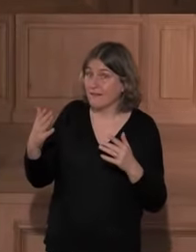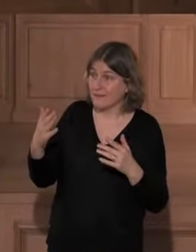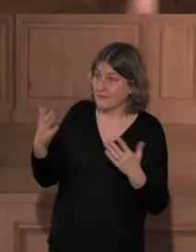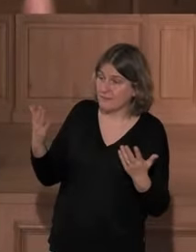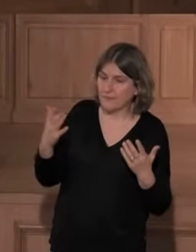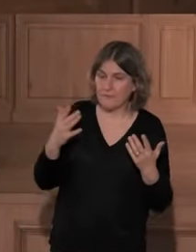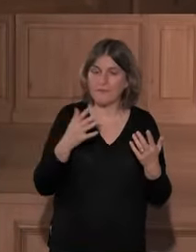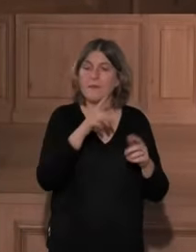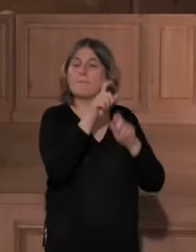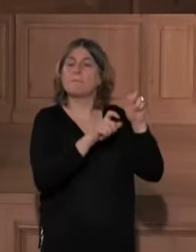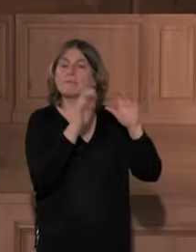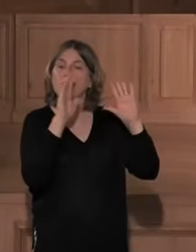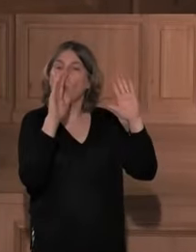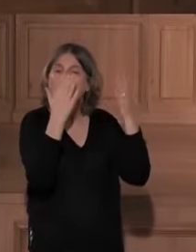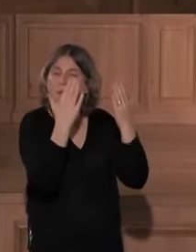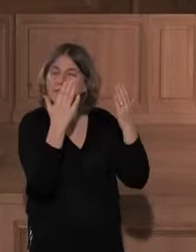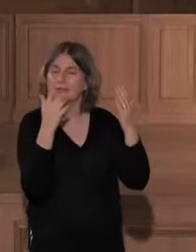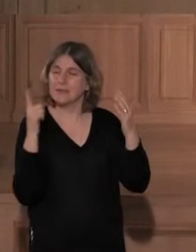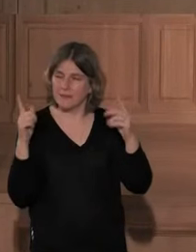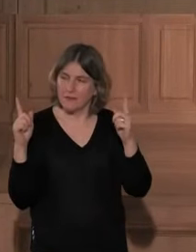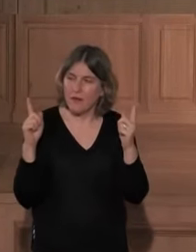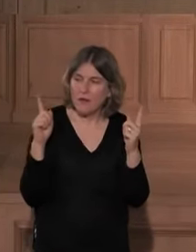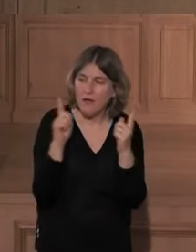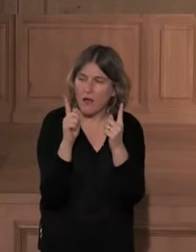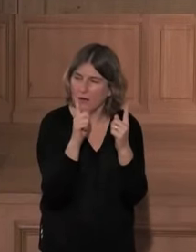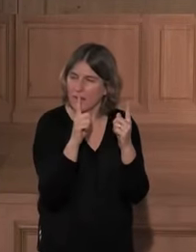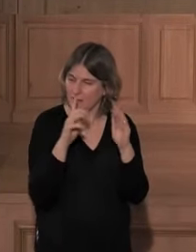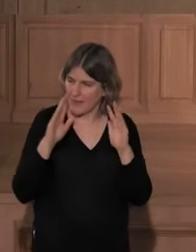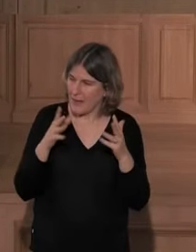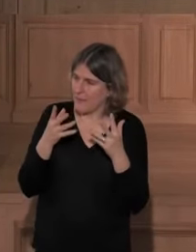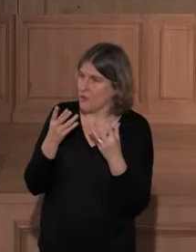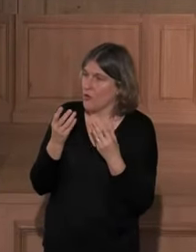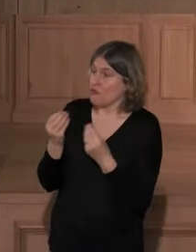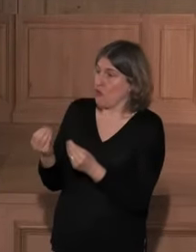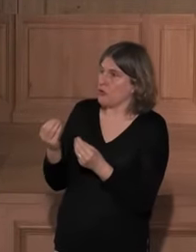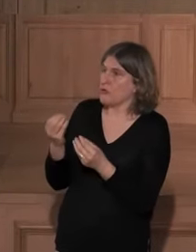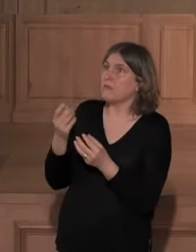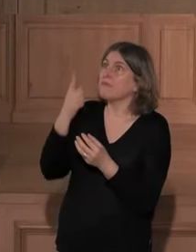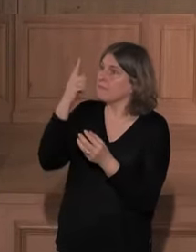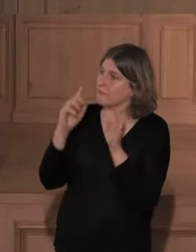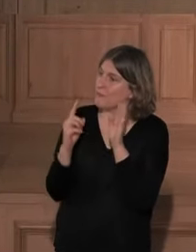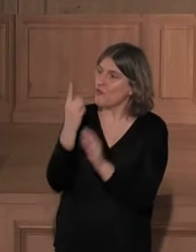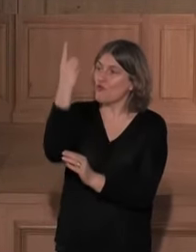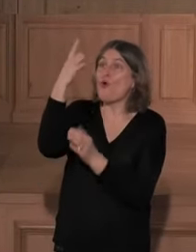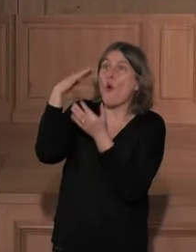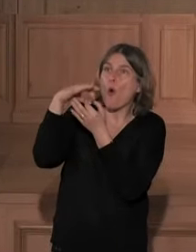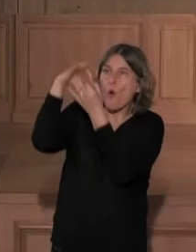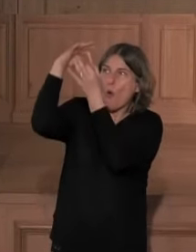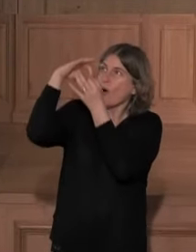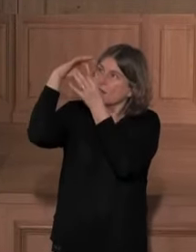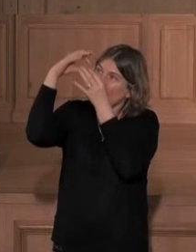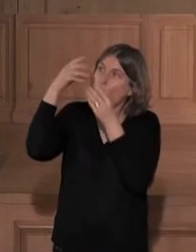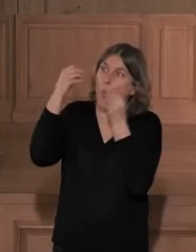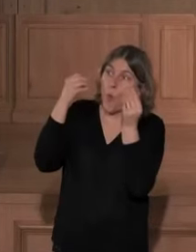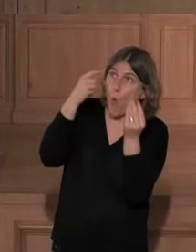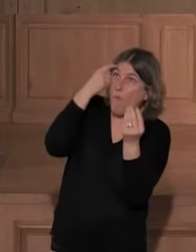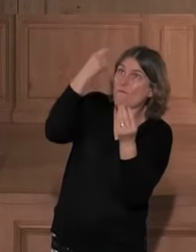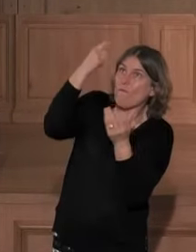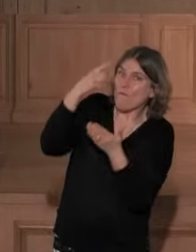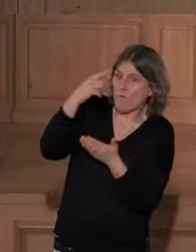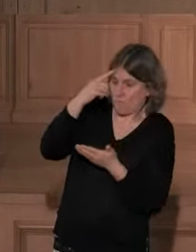personnes autistes au jour le jour, avec tout ce que vous venez de nous dire, impacte votre relation à Dieu, votre foi, votre façon